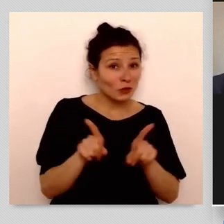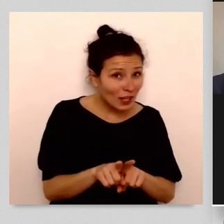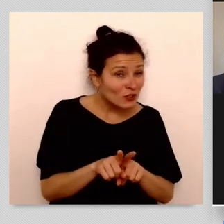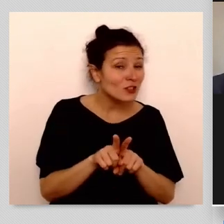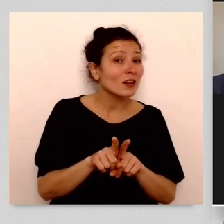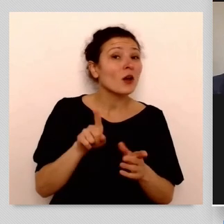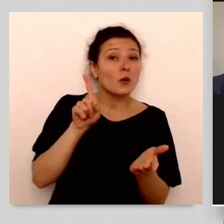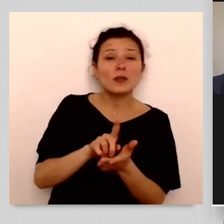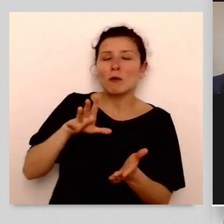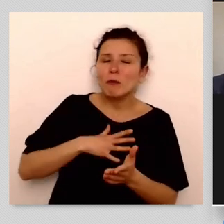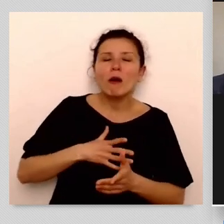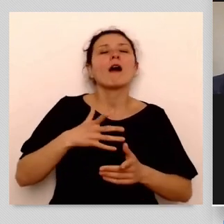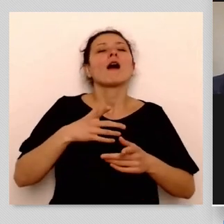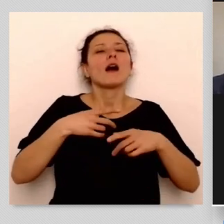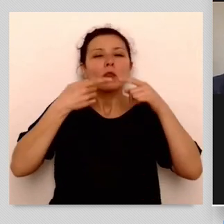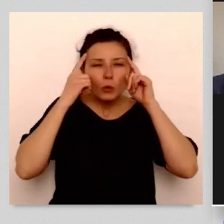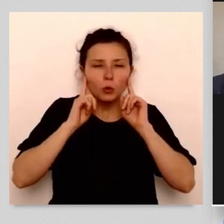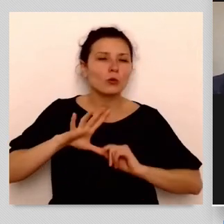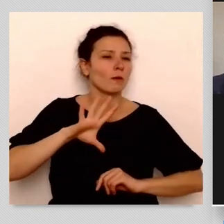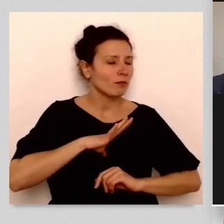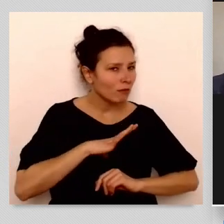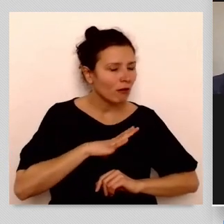z mozołem, ale udało się nam je